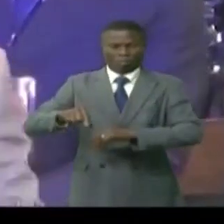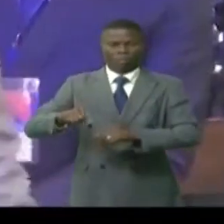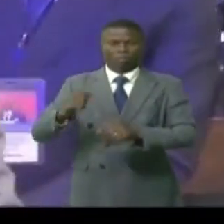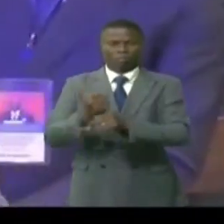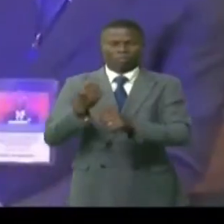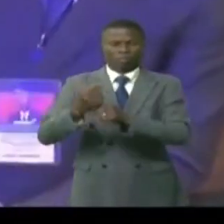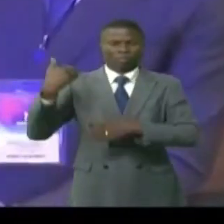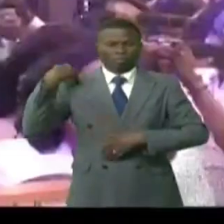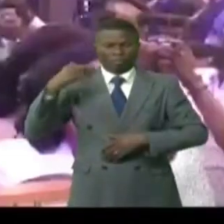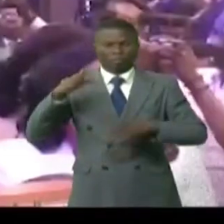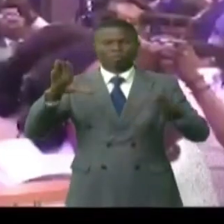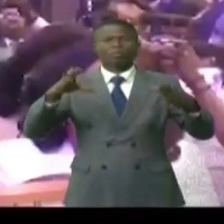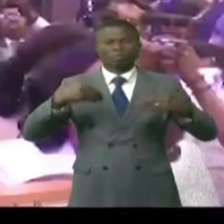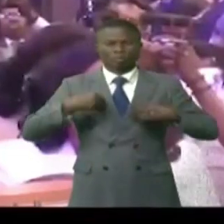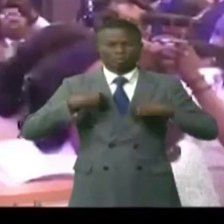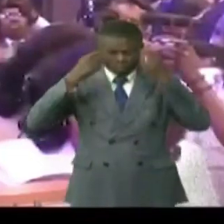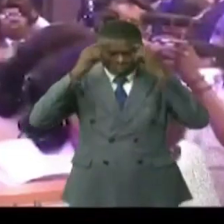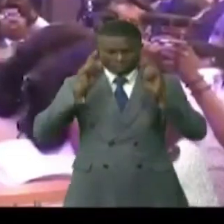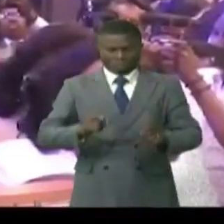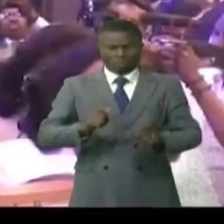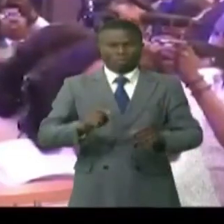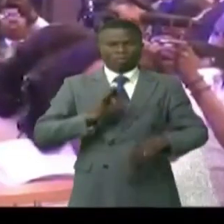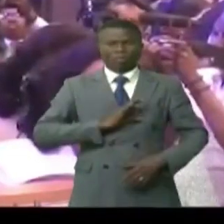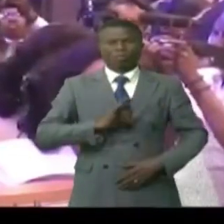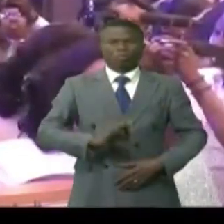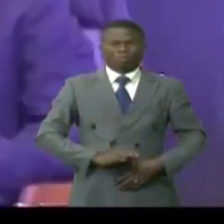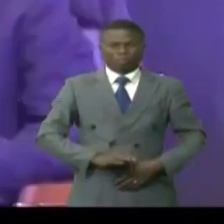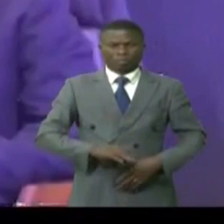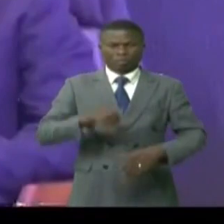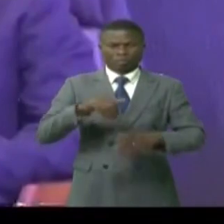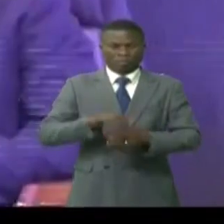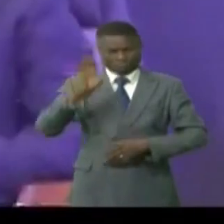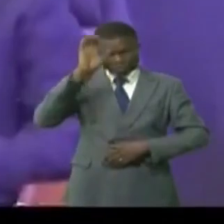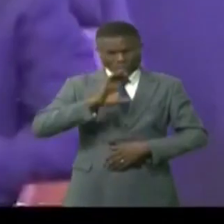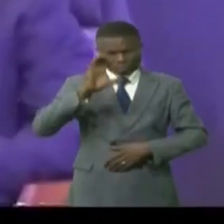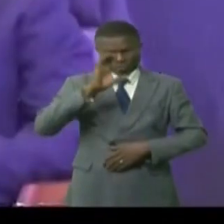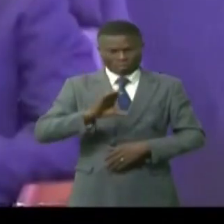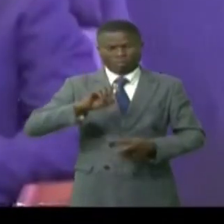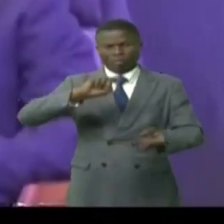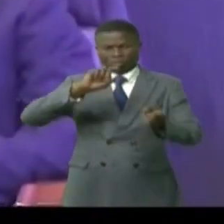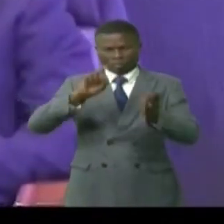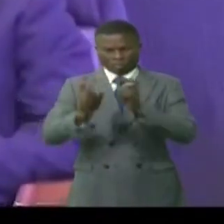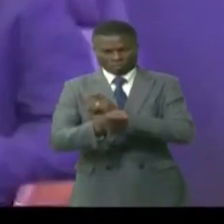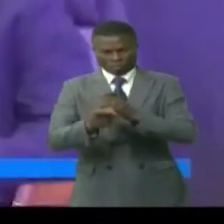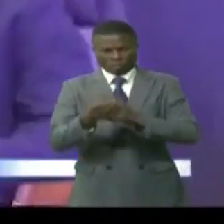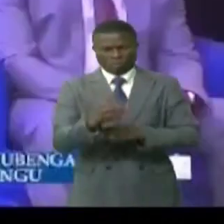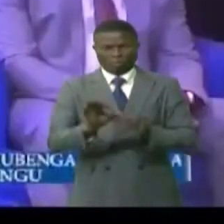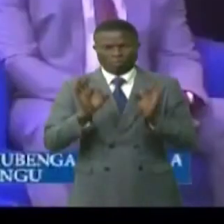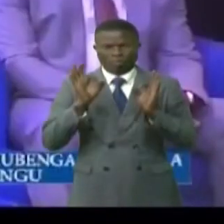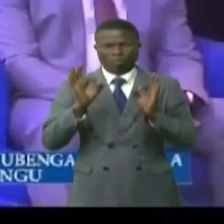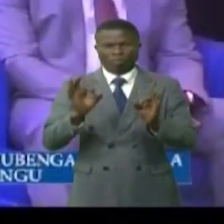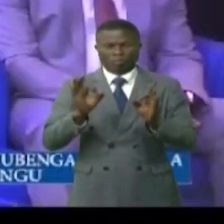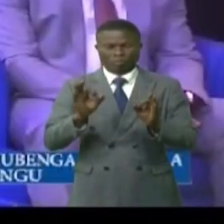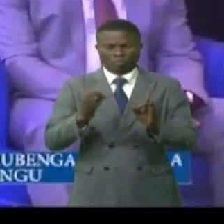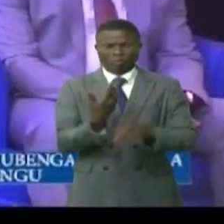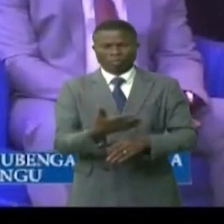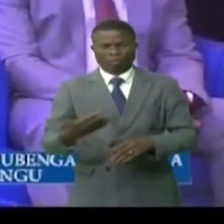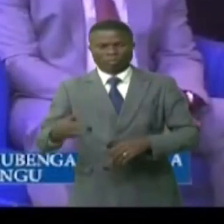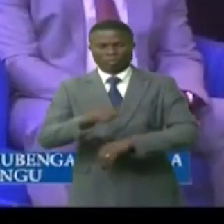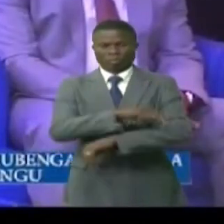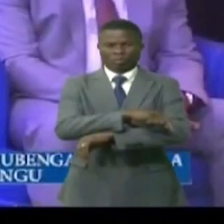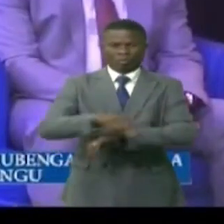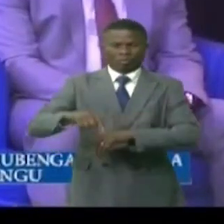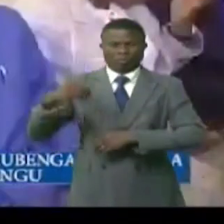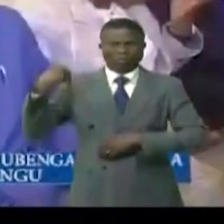publique a reconnu l'engagement du président de la République dans la marche vers la rénovation et la redynamisation dans la gestion